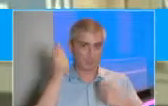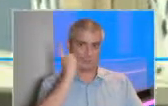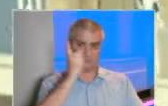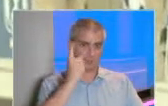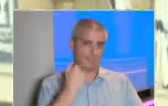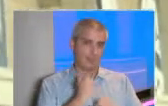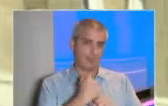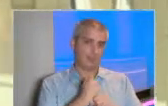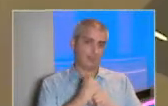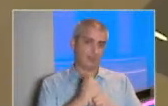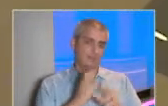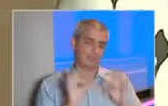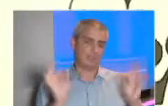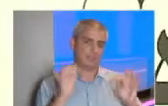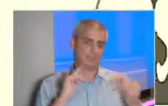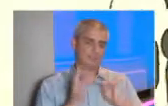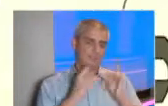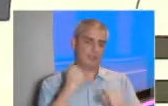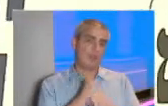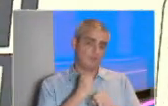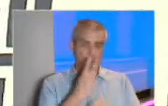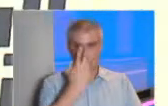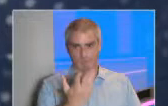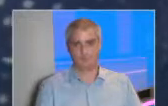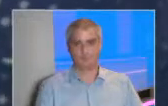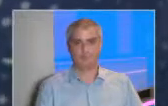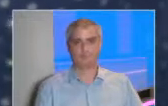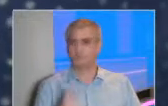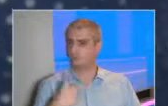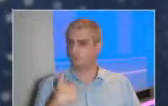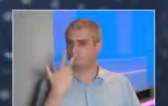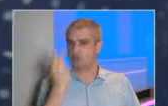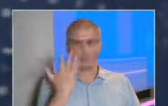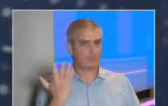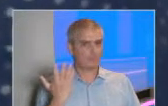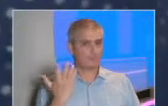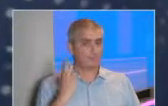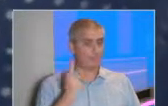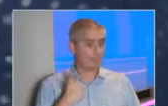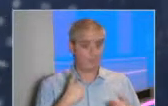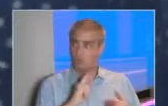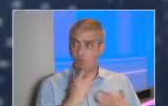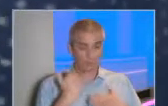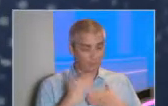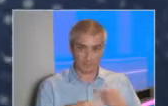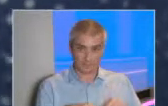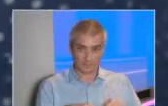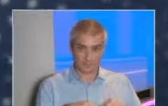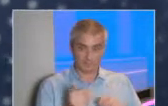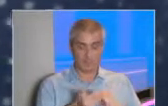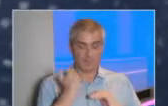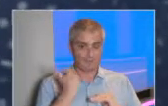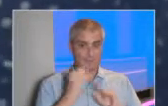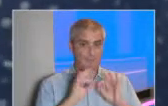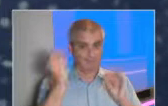מאיימת בפתיחה של סכסוך עבודה, בוא נראה. יש לנו 3 דברים, שאם אנחנו לא נסיים אותם לפני